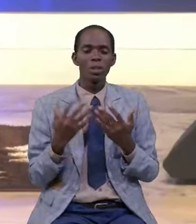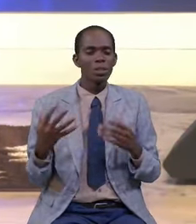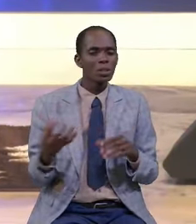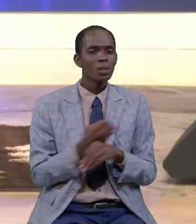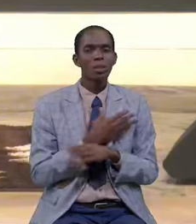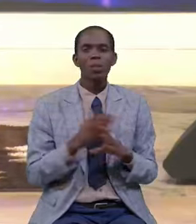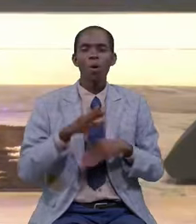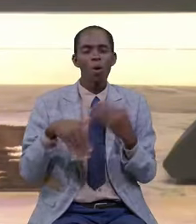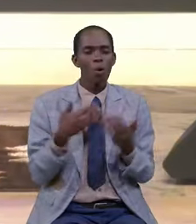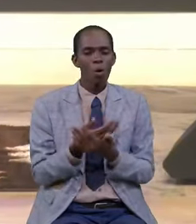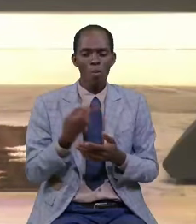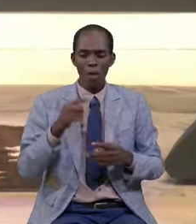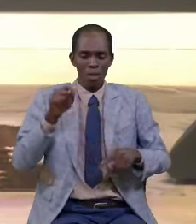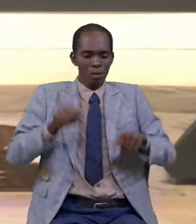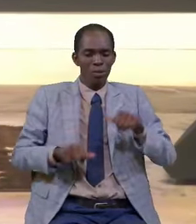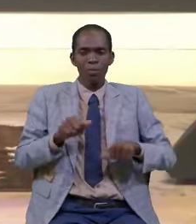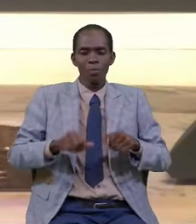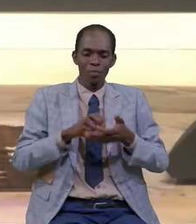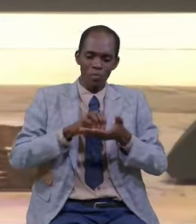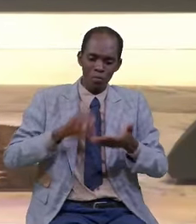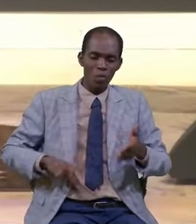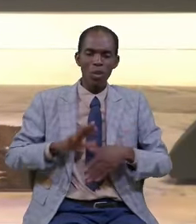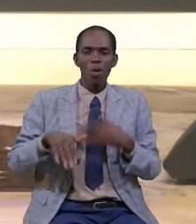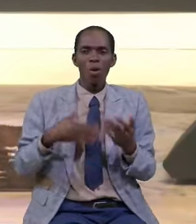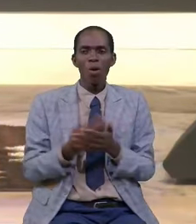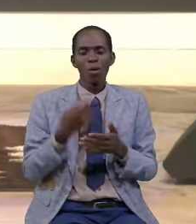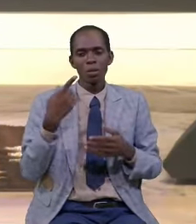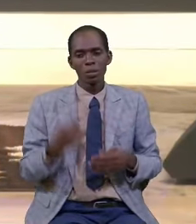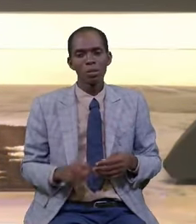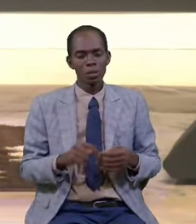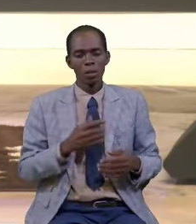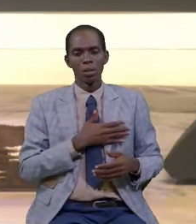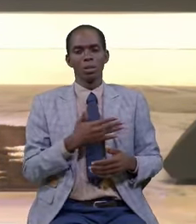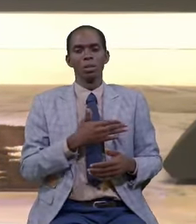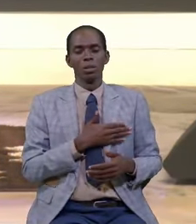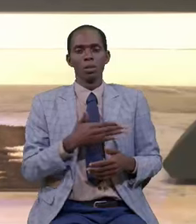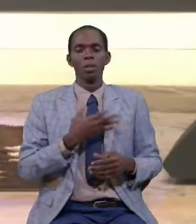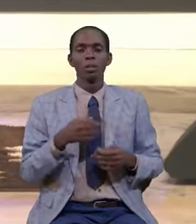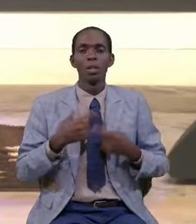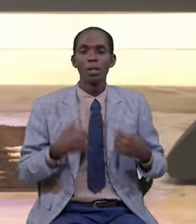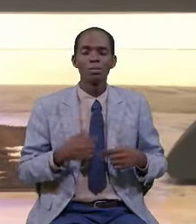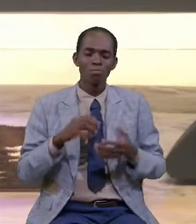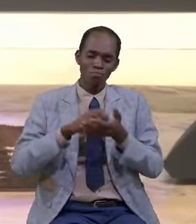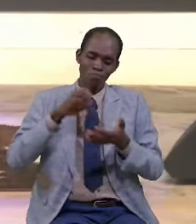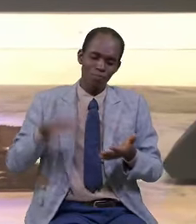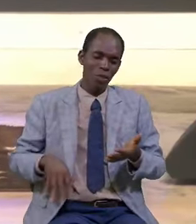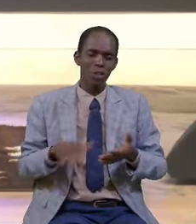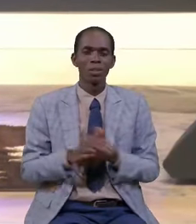Ôtez toutes les doutes, tous les doutes. Ôtez toute la palpitation du cœur.